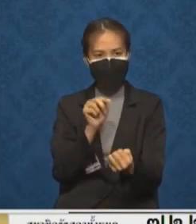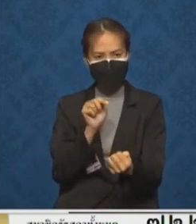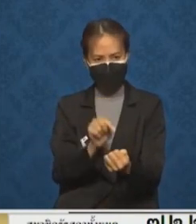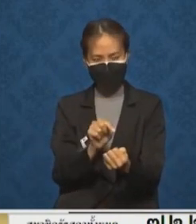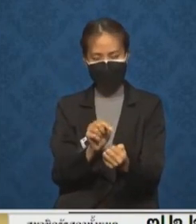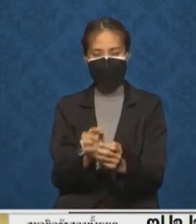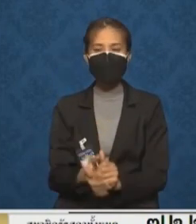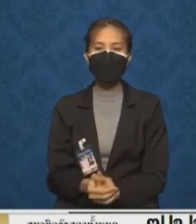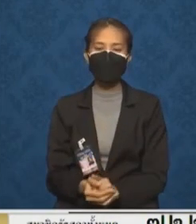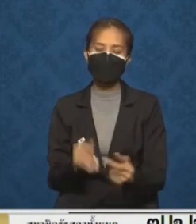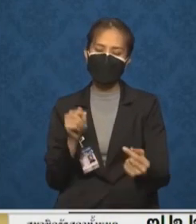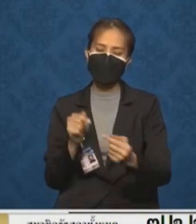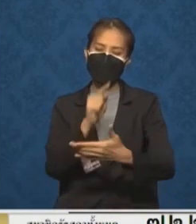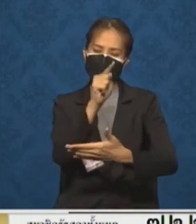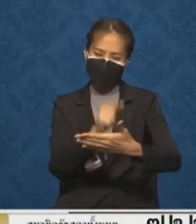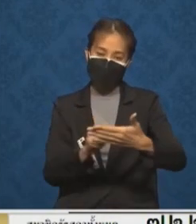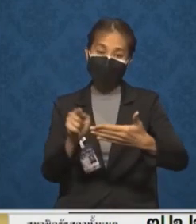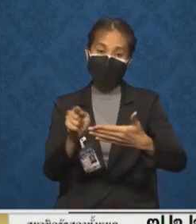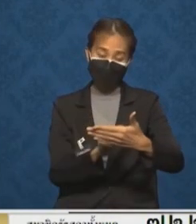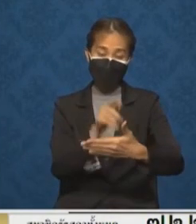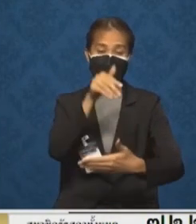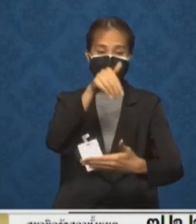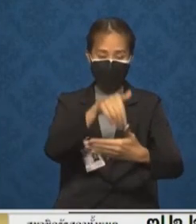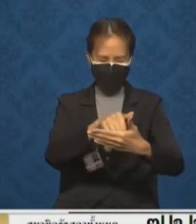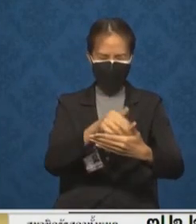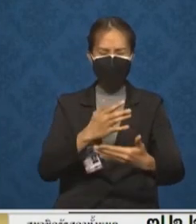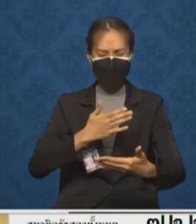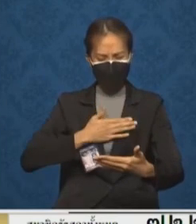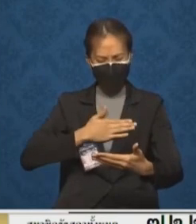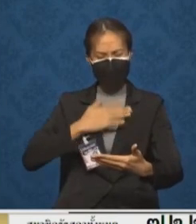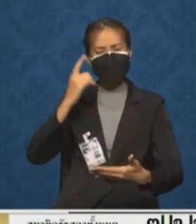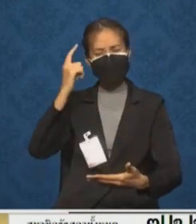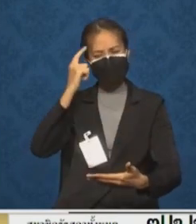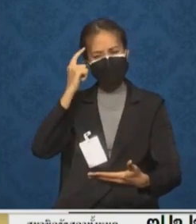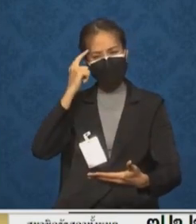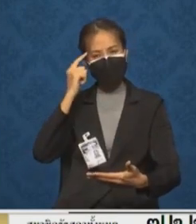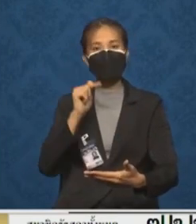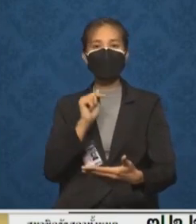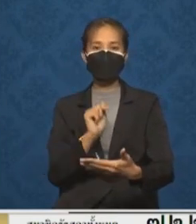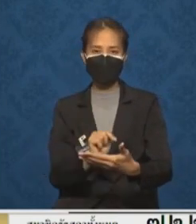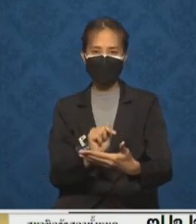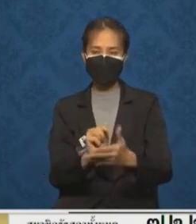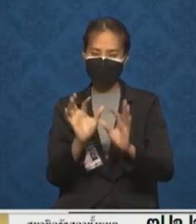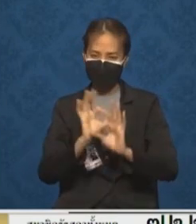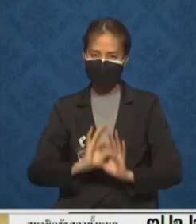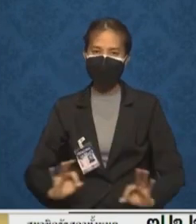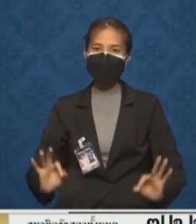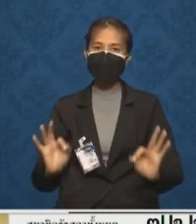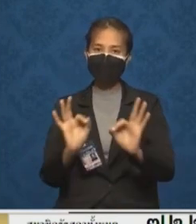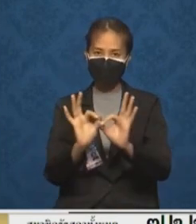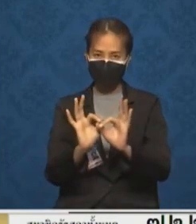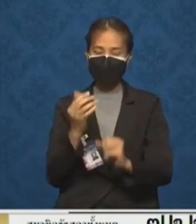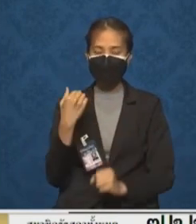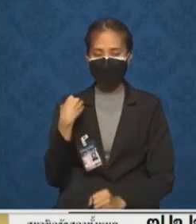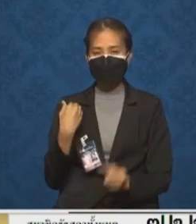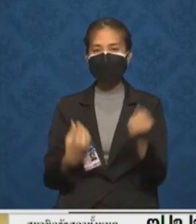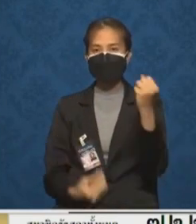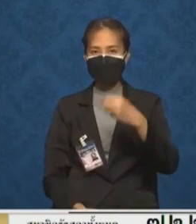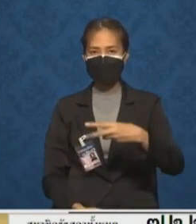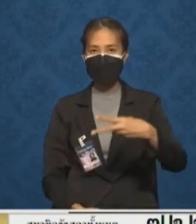ามสมควรอย่างน้อยที่สุดผมคิดว่าน่าจะมีลักษณะสำคัญ2ประการด้วยกัน